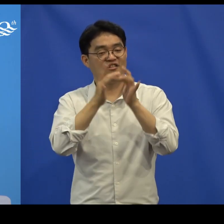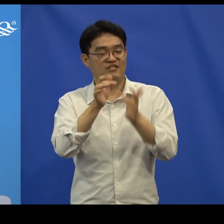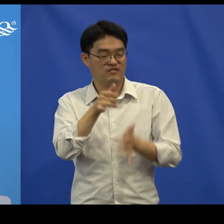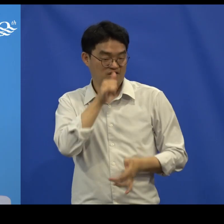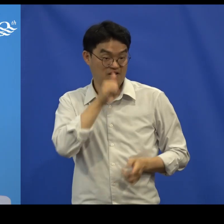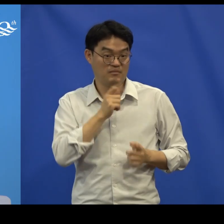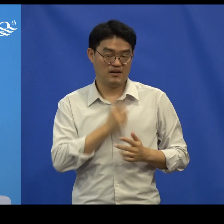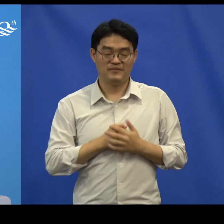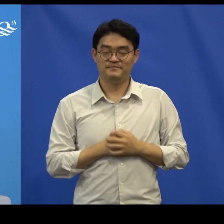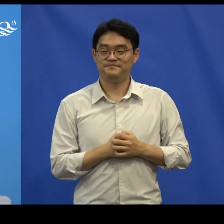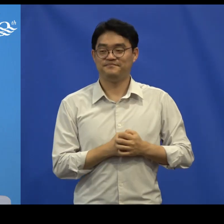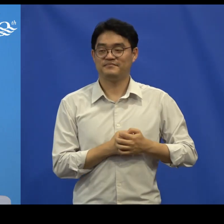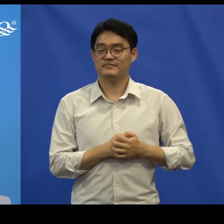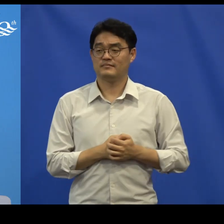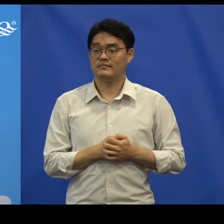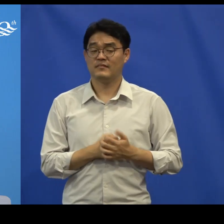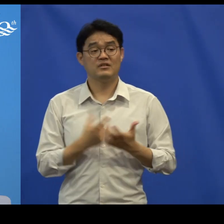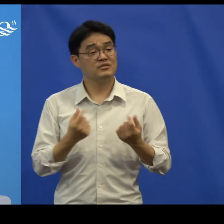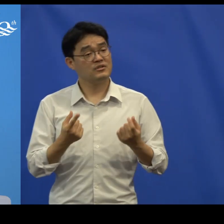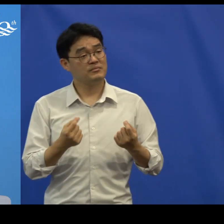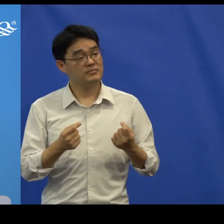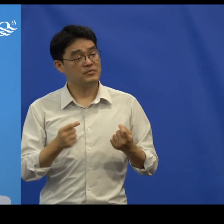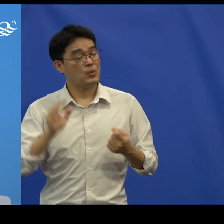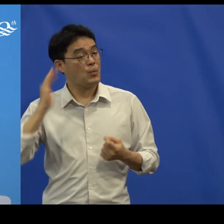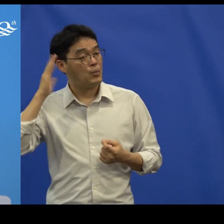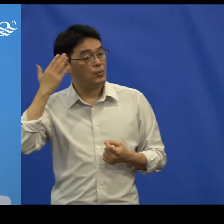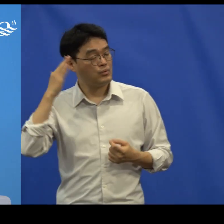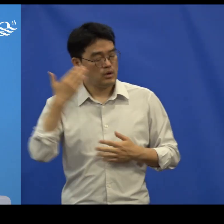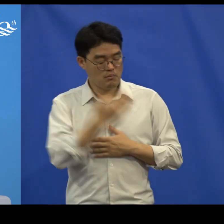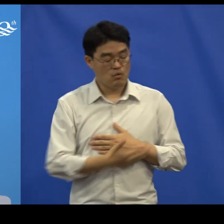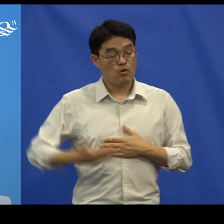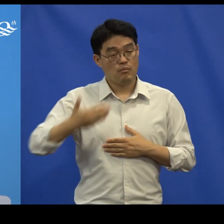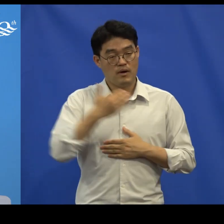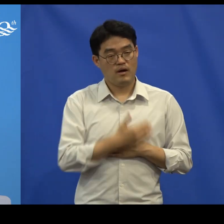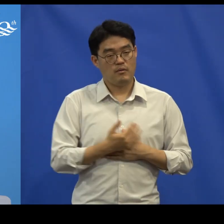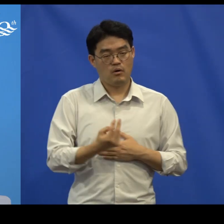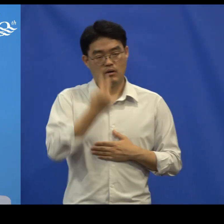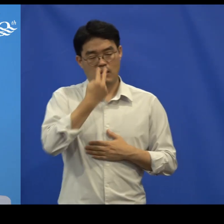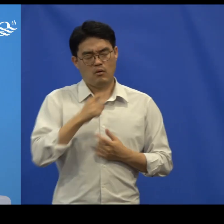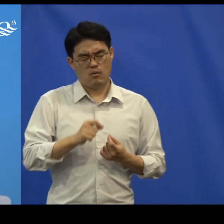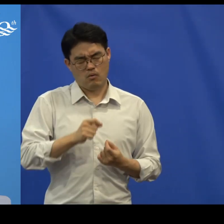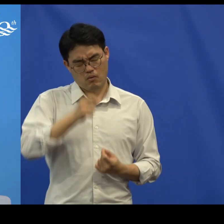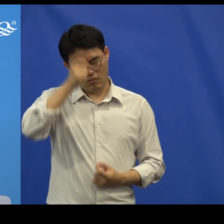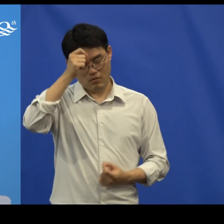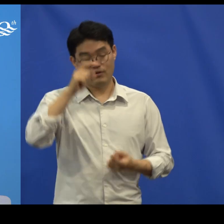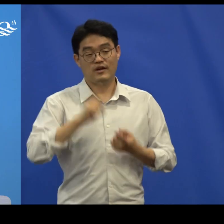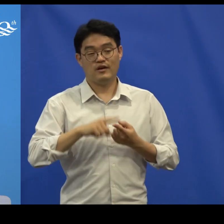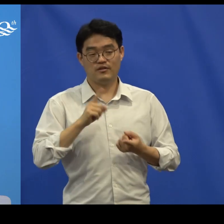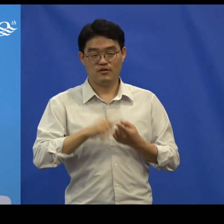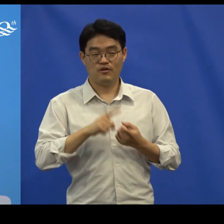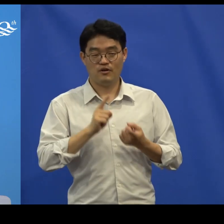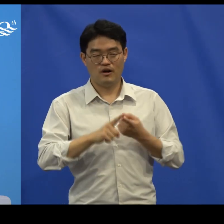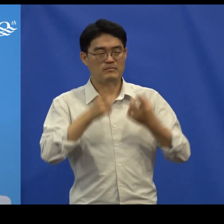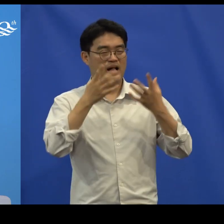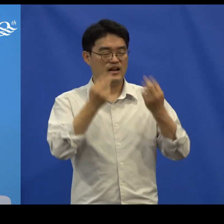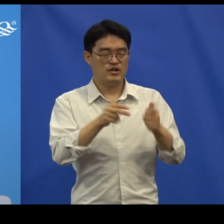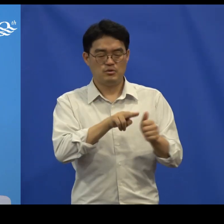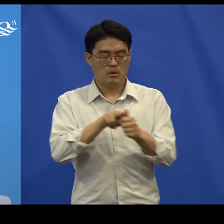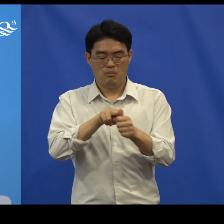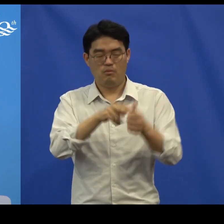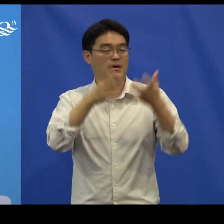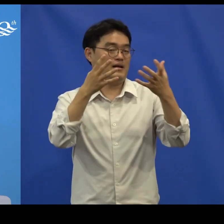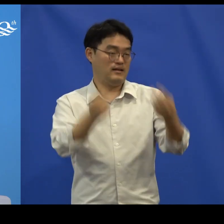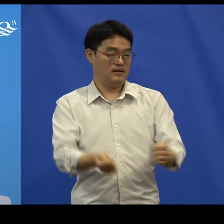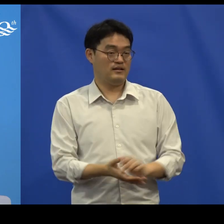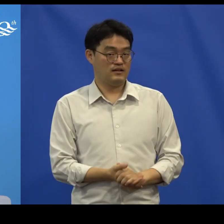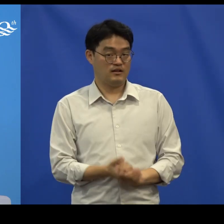건강해질 수 있는 길을 친절하게 알려줍니다. 또 몸에 좋다는 건강식품들이 굉장히 많이 나오죠. 끊임없이